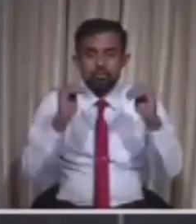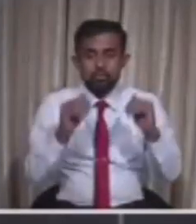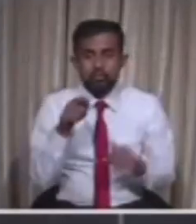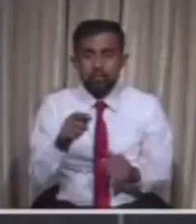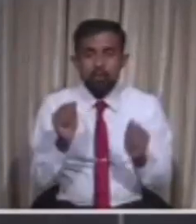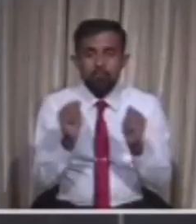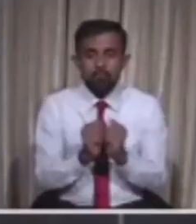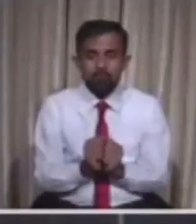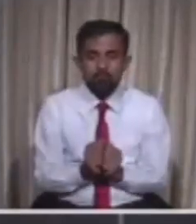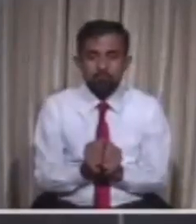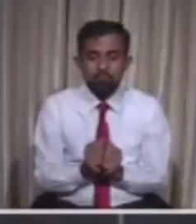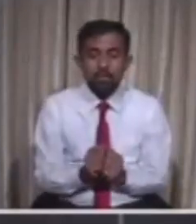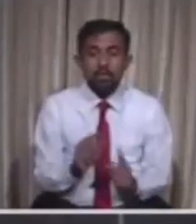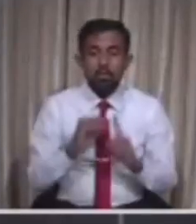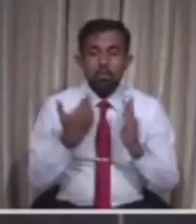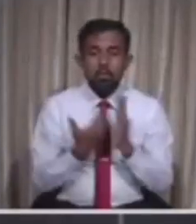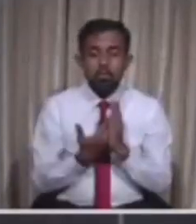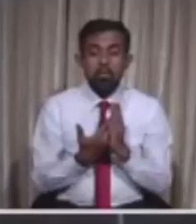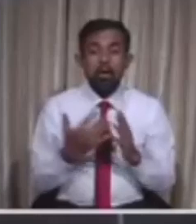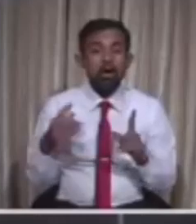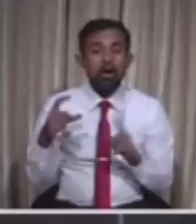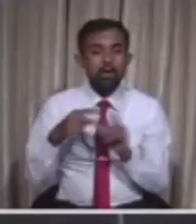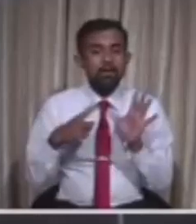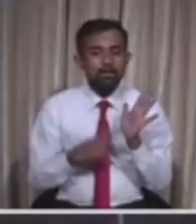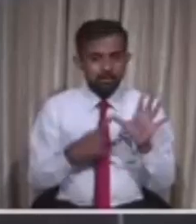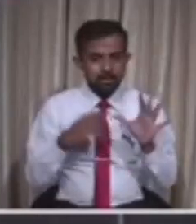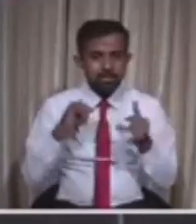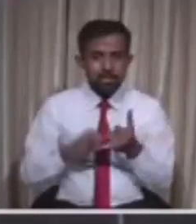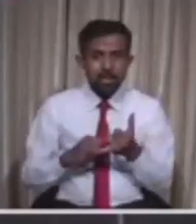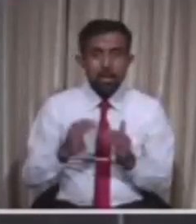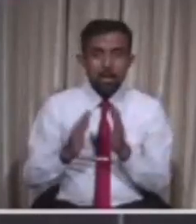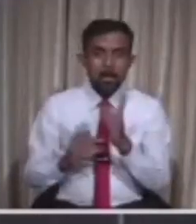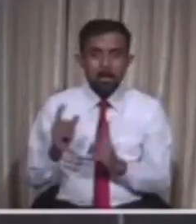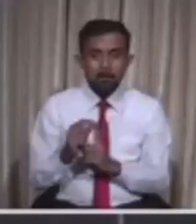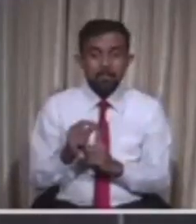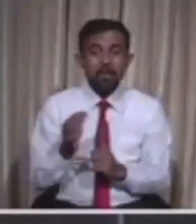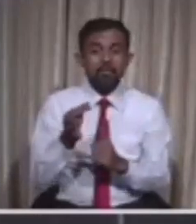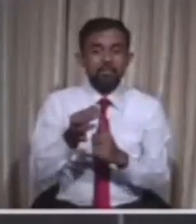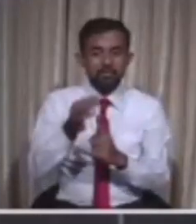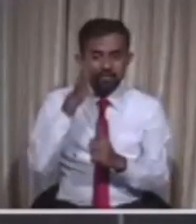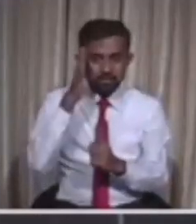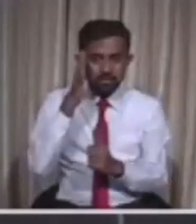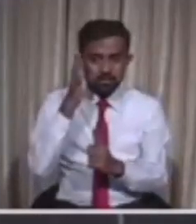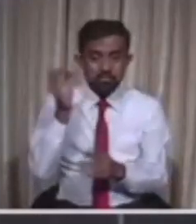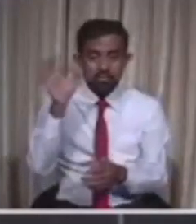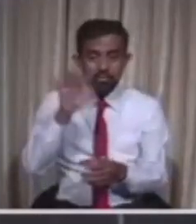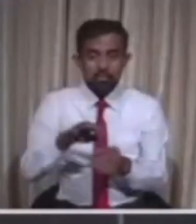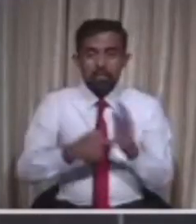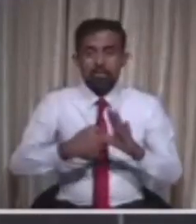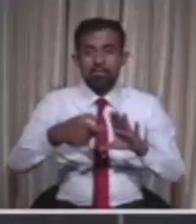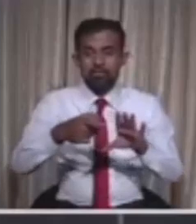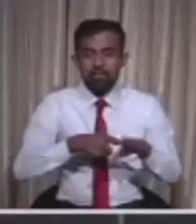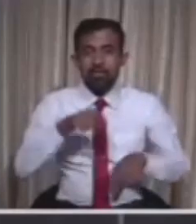wena wedasatahana kiyala api dala salaha peruma mathithumawa janadhipati kirime